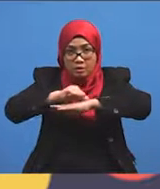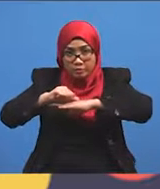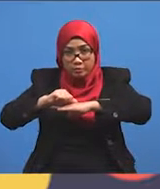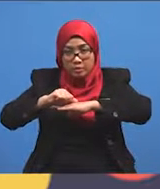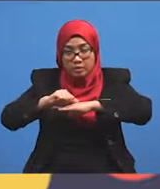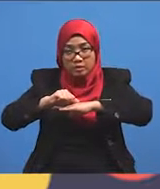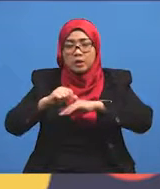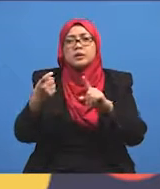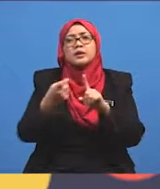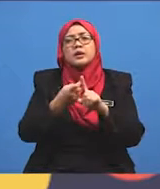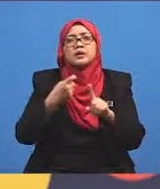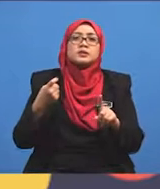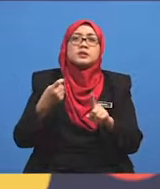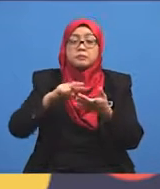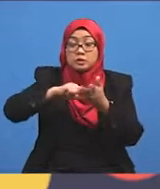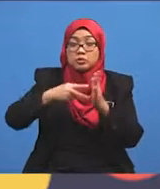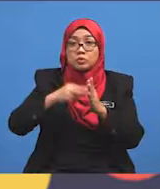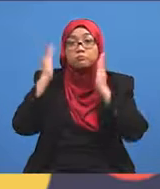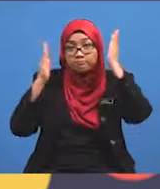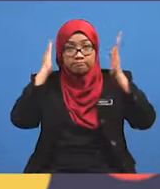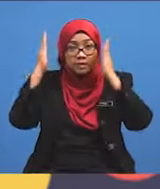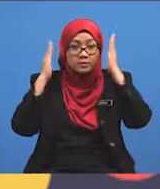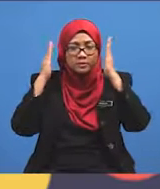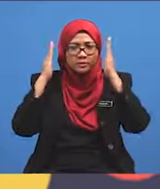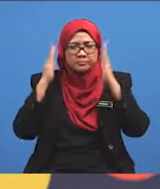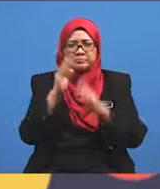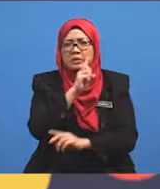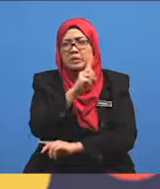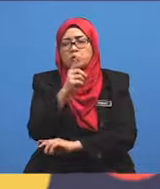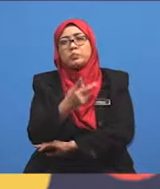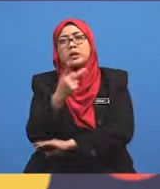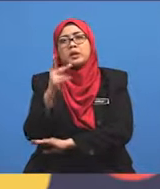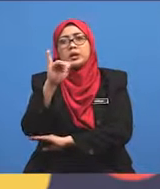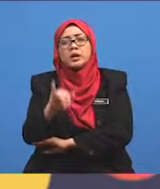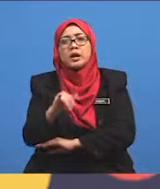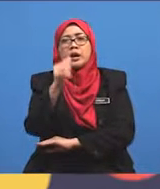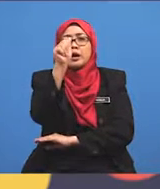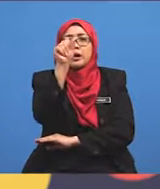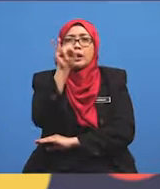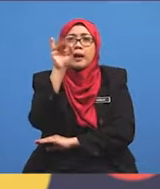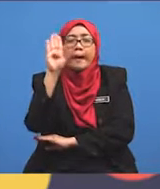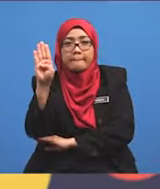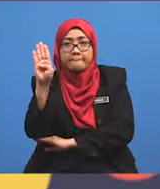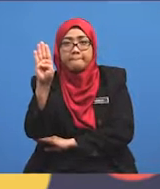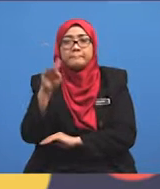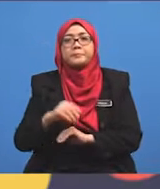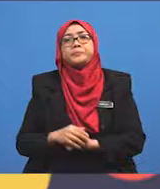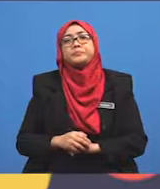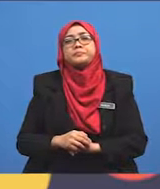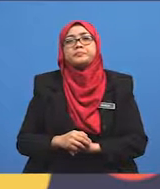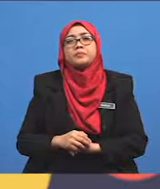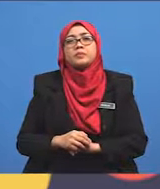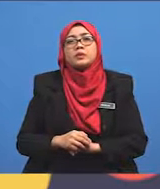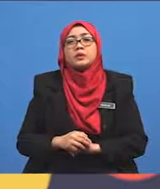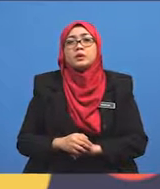segi bahasa ialah sesuatu yang mengaibkan. Manakala daripada segi syarak pula ialah merupakan